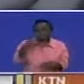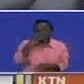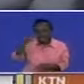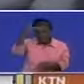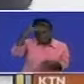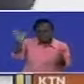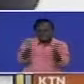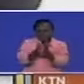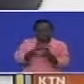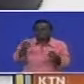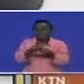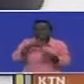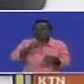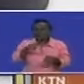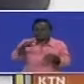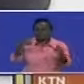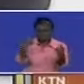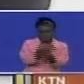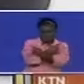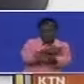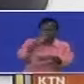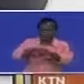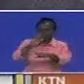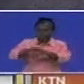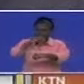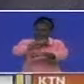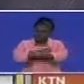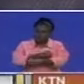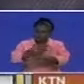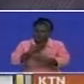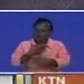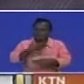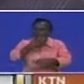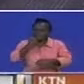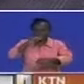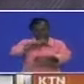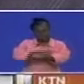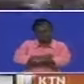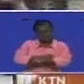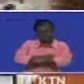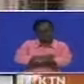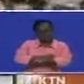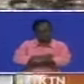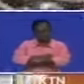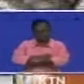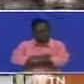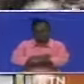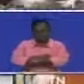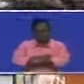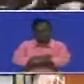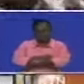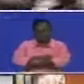pia wanaonywa kwamba kuna tofauti kati ya shule bora na bora shule, elimu bora na bora elimu.